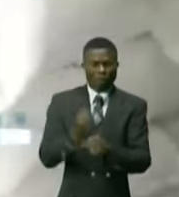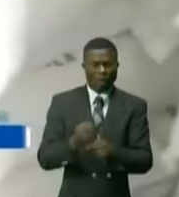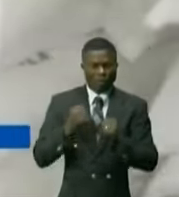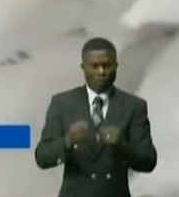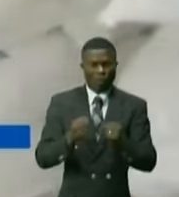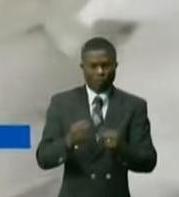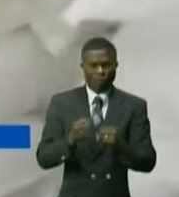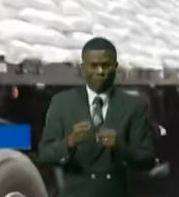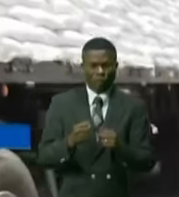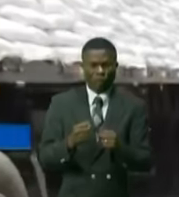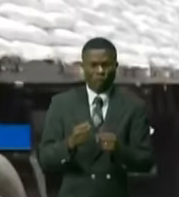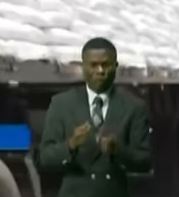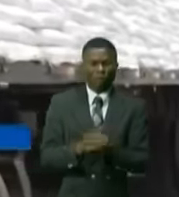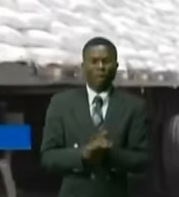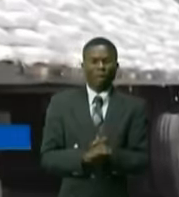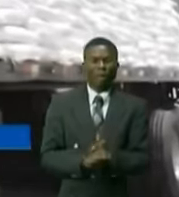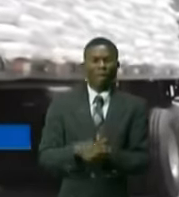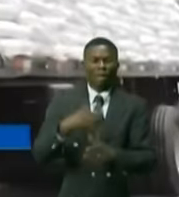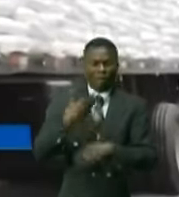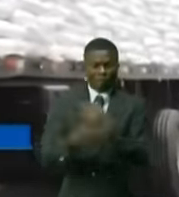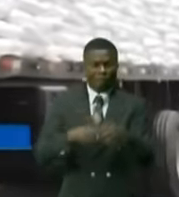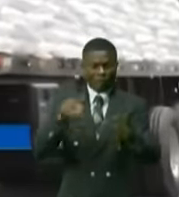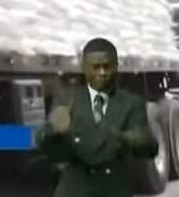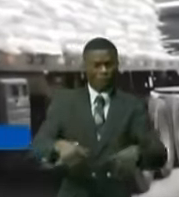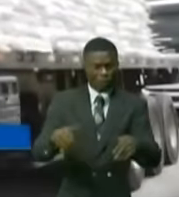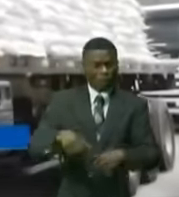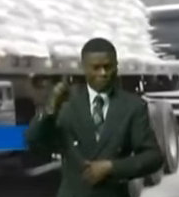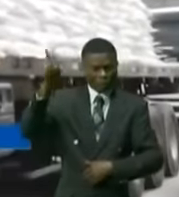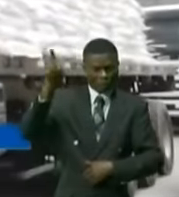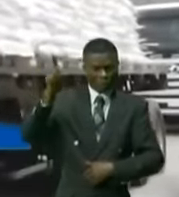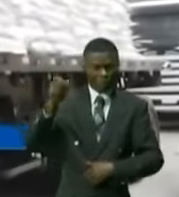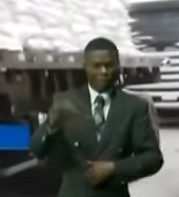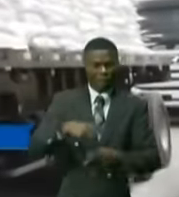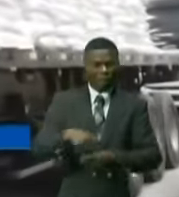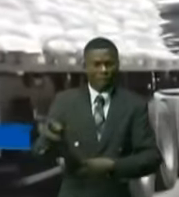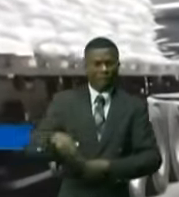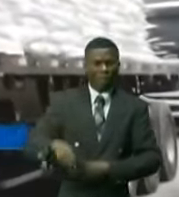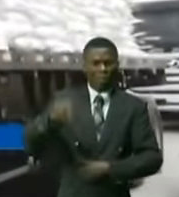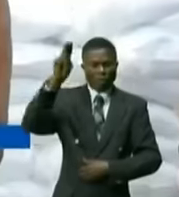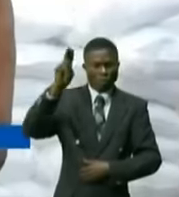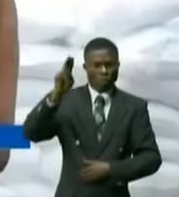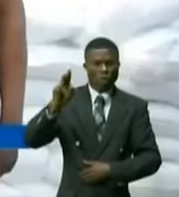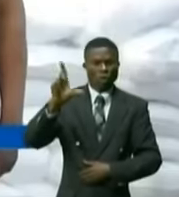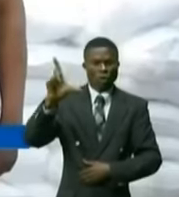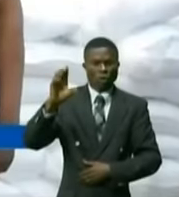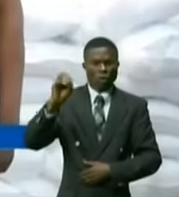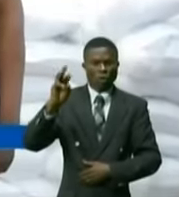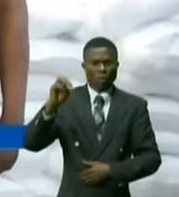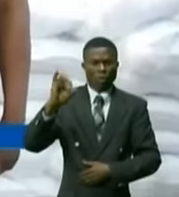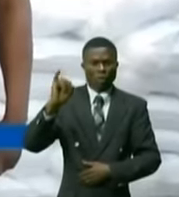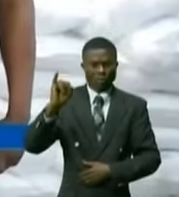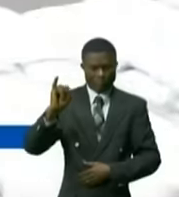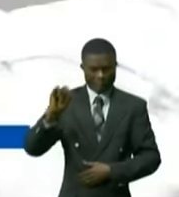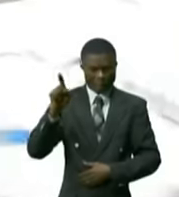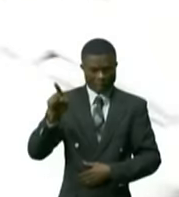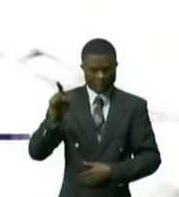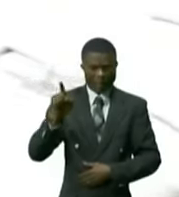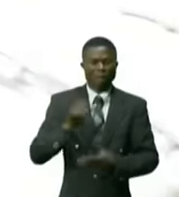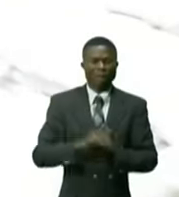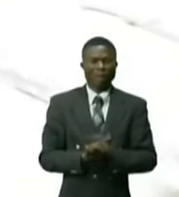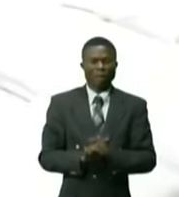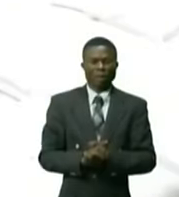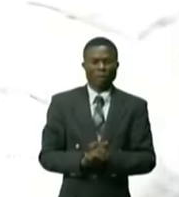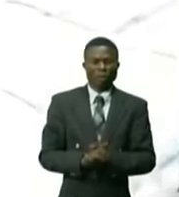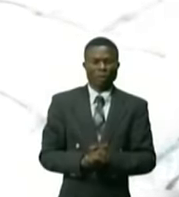acharné abattu à Kanyama Kasese dans la province du Olomami et à Lovo dans la province